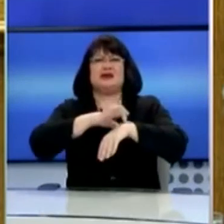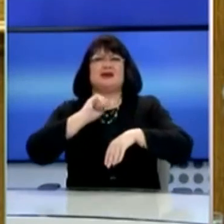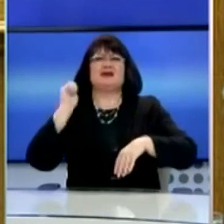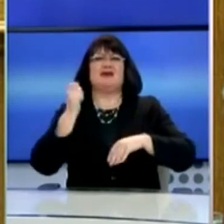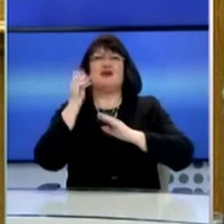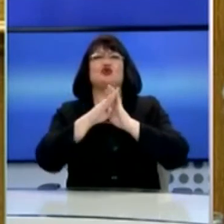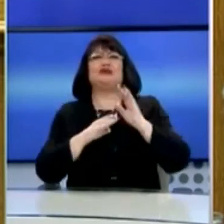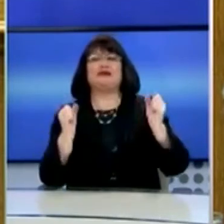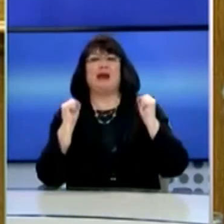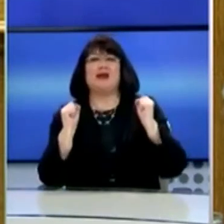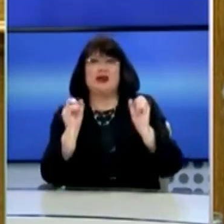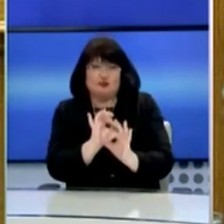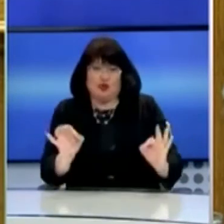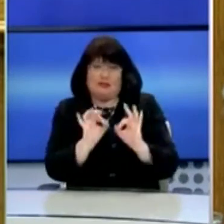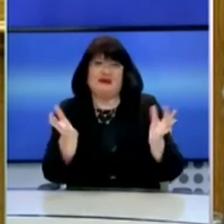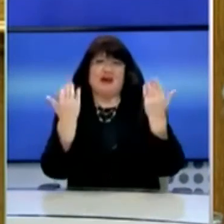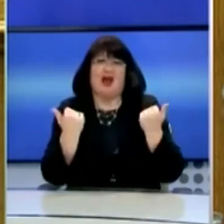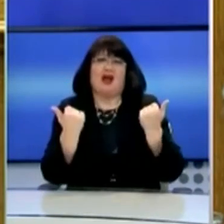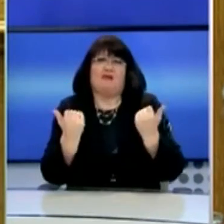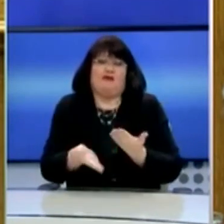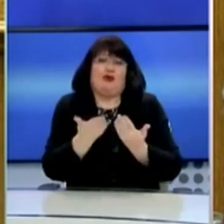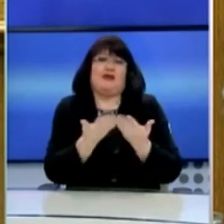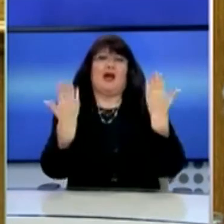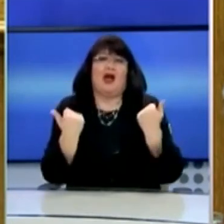σύστημα υγείας που δεν είχε προετοιμαστεί, δεν είχε